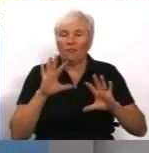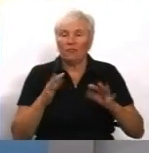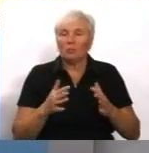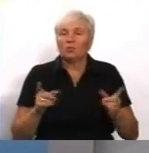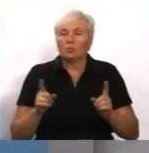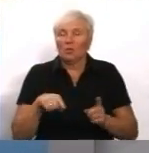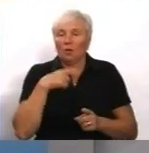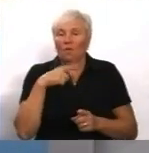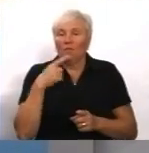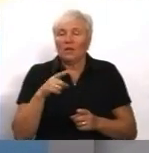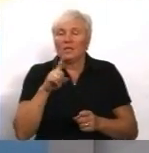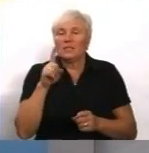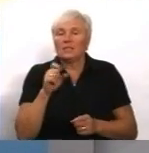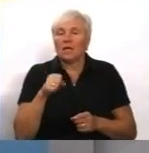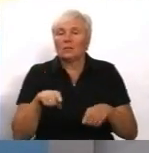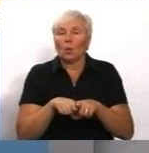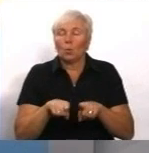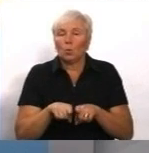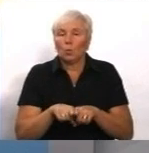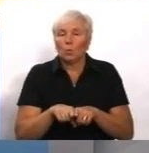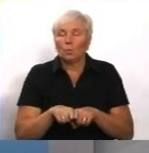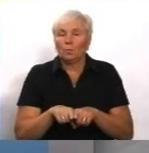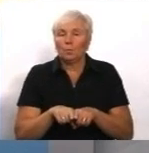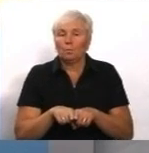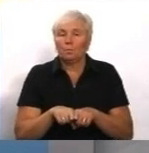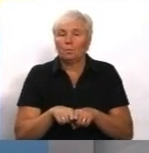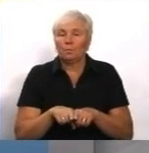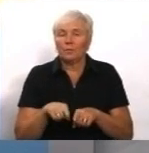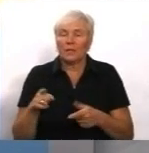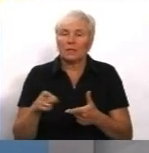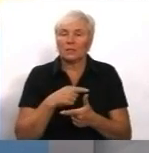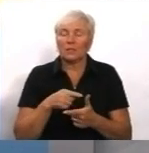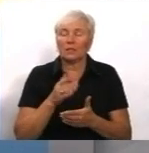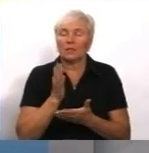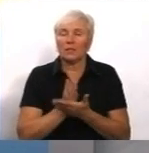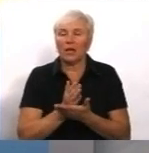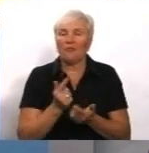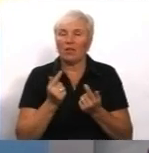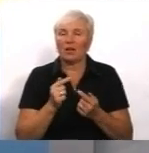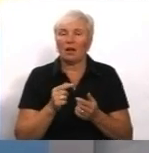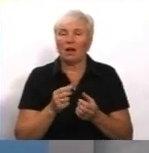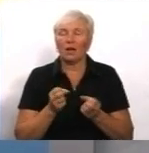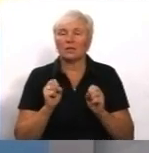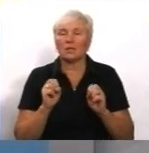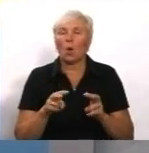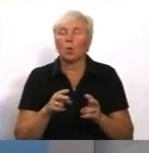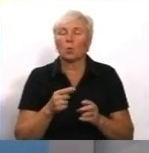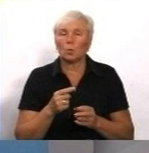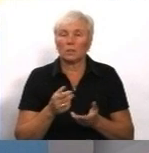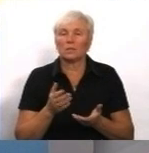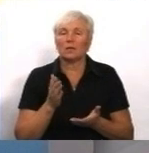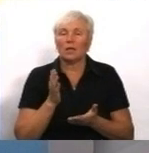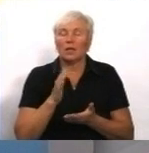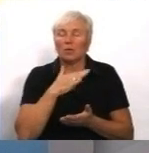за таку, чи це велика загроза, є випадки, де розуміє приватник, і більшість приватників